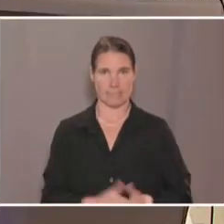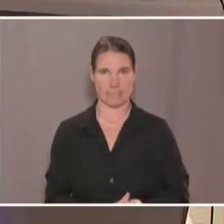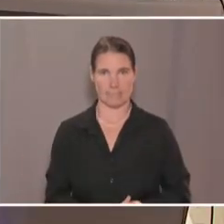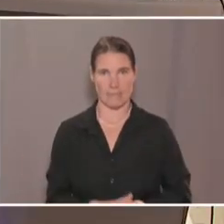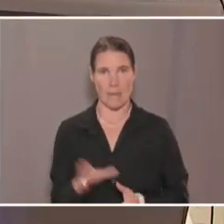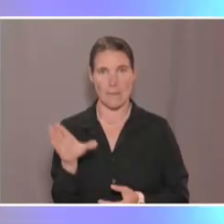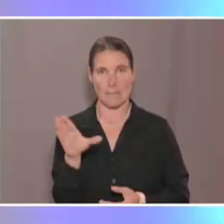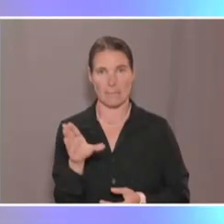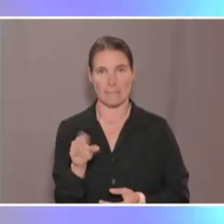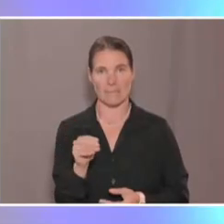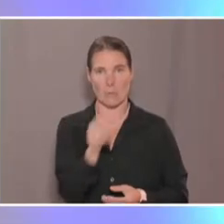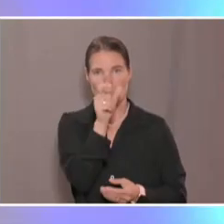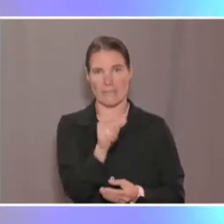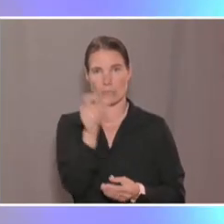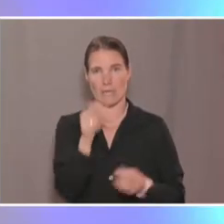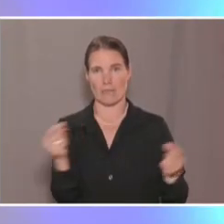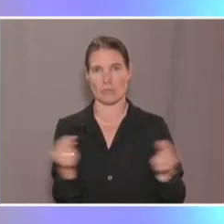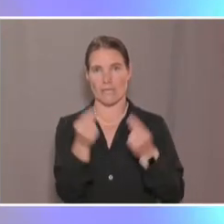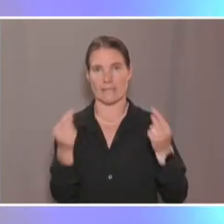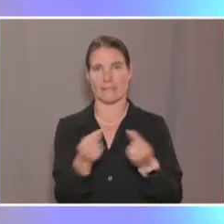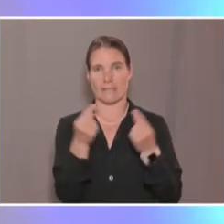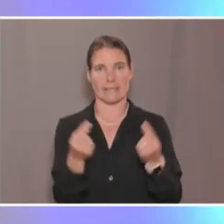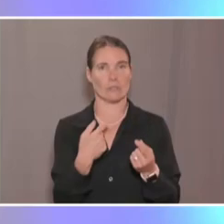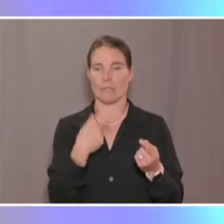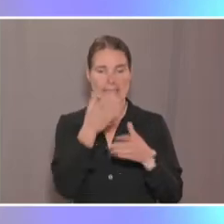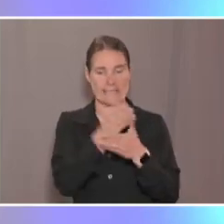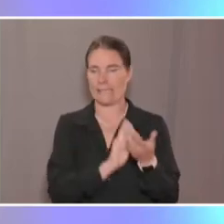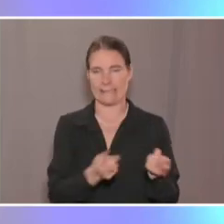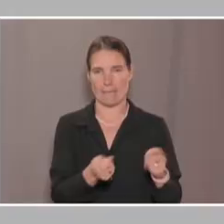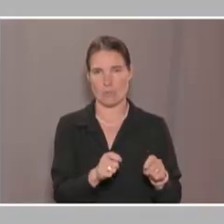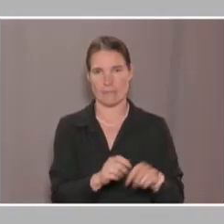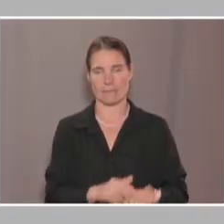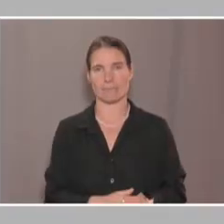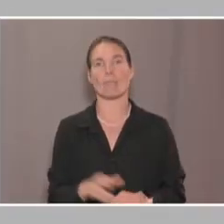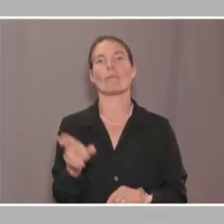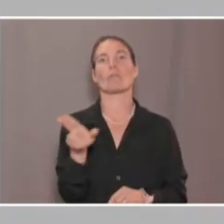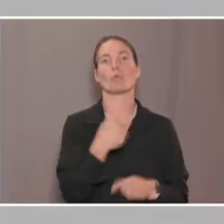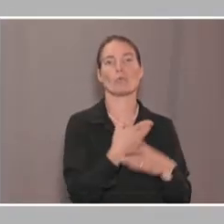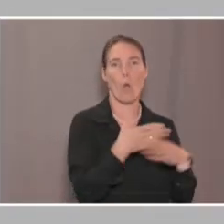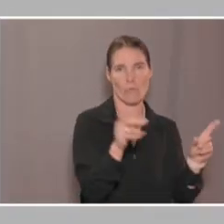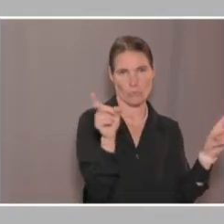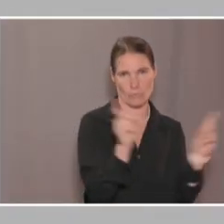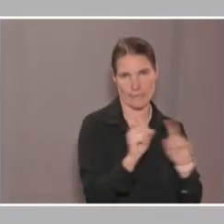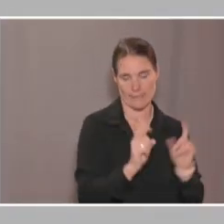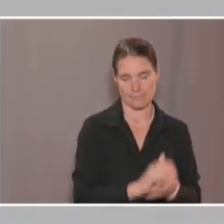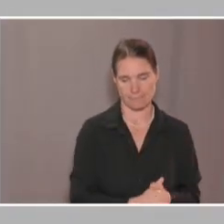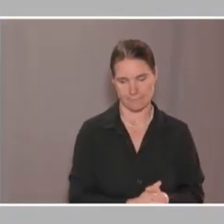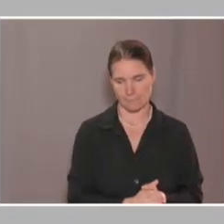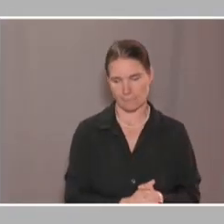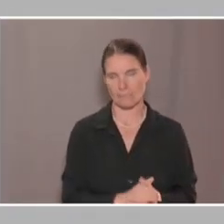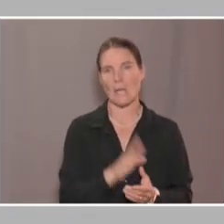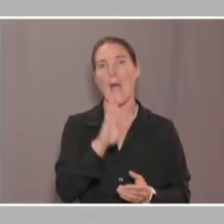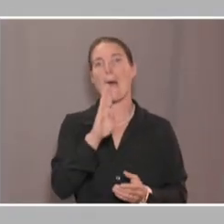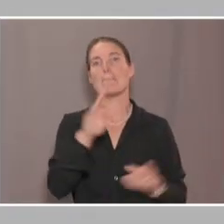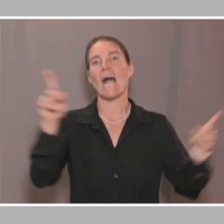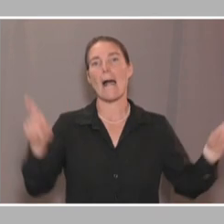Mit derlei Personalquerelen können wir diesen Teil nicht abschließen. Also zurück zur Eröffnungsfeier. Nach Brahms